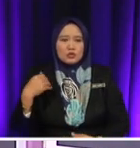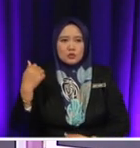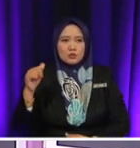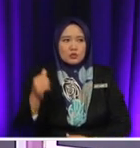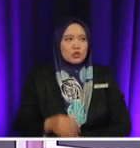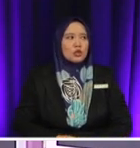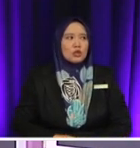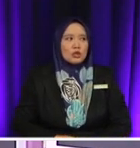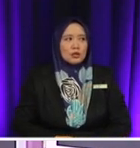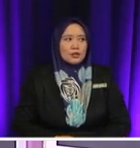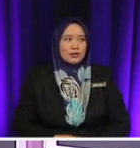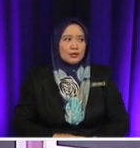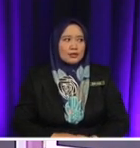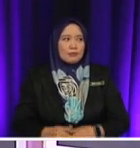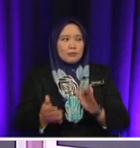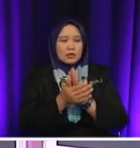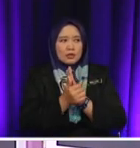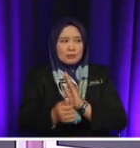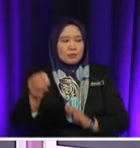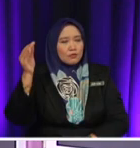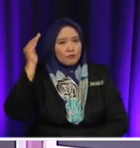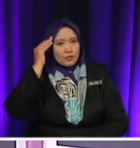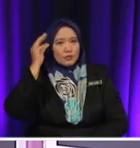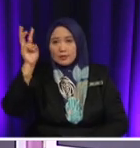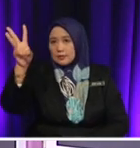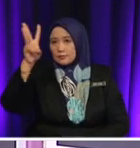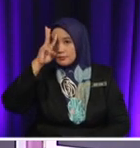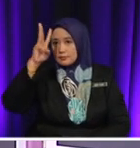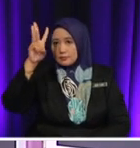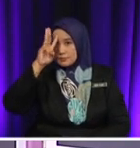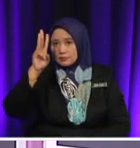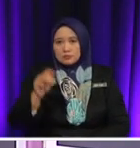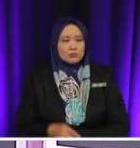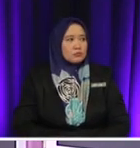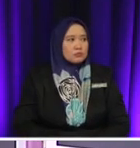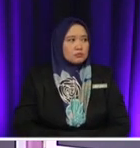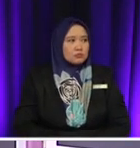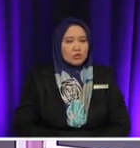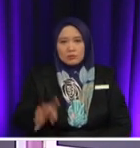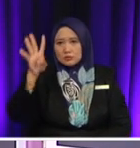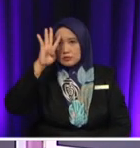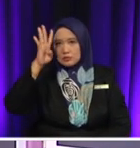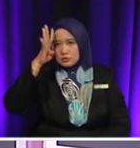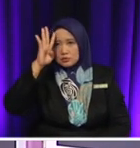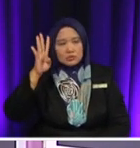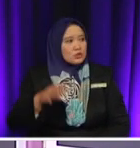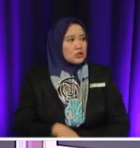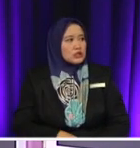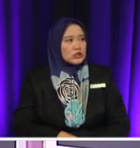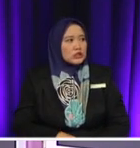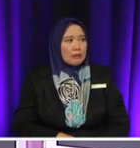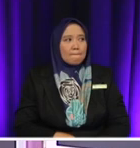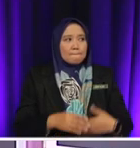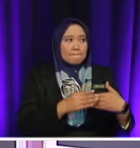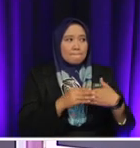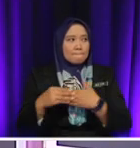kreatif okey Bagaimana panduan untuk menjawabnya okey panduan menjawab kita fahamkan bahawa